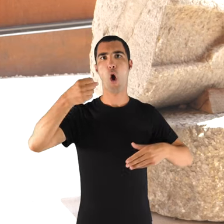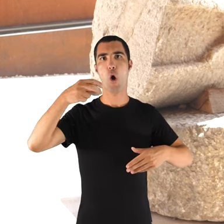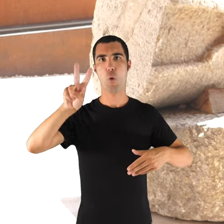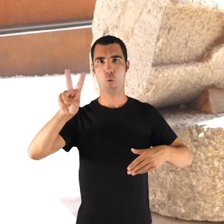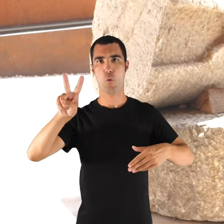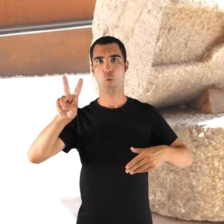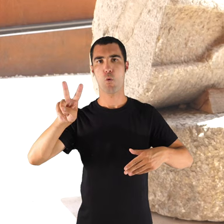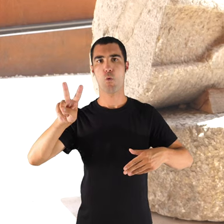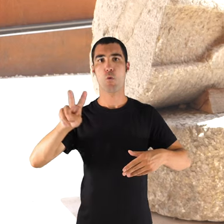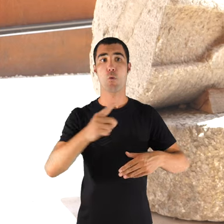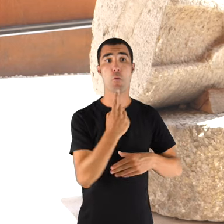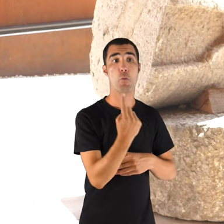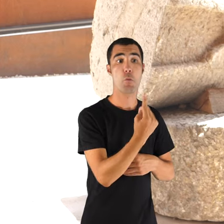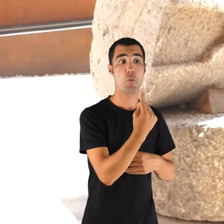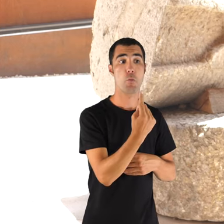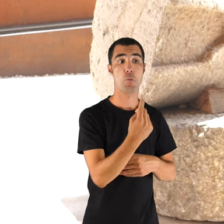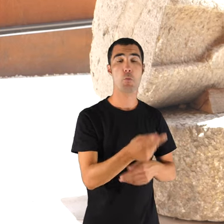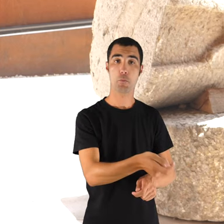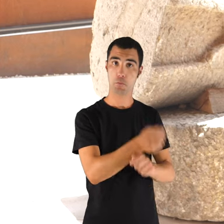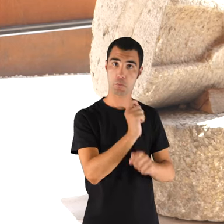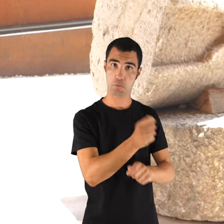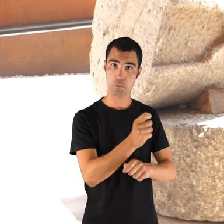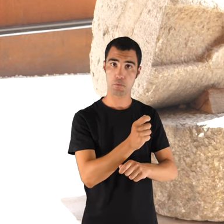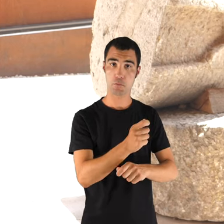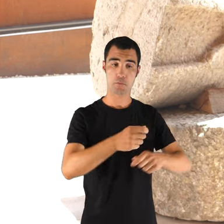una que pescava de palangre de superfície